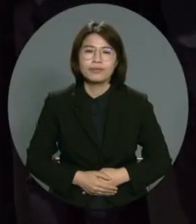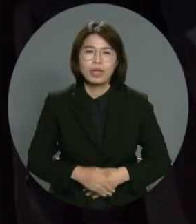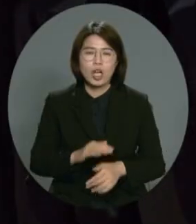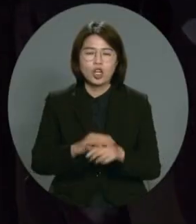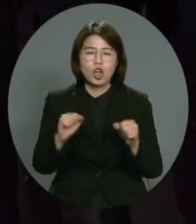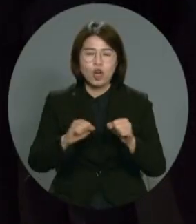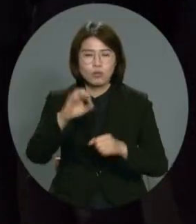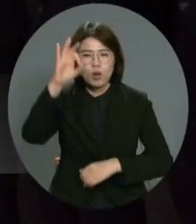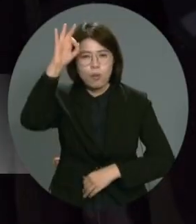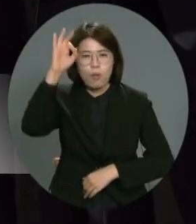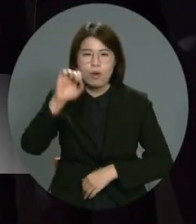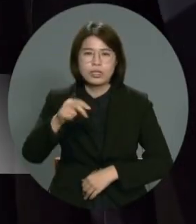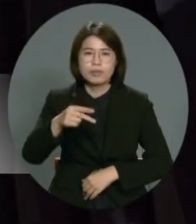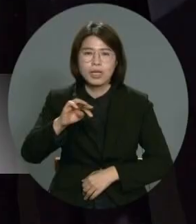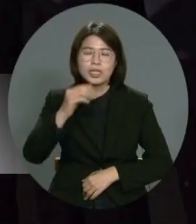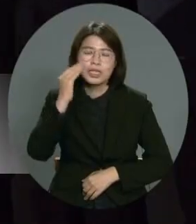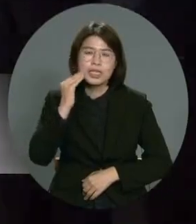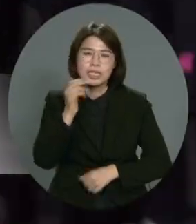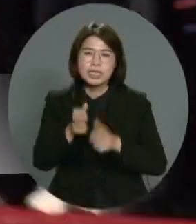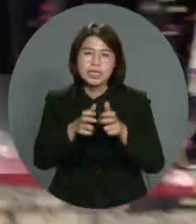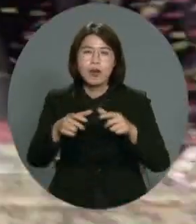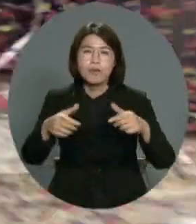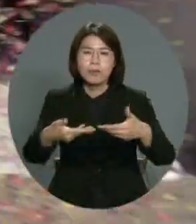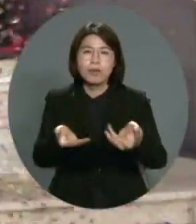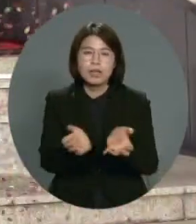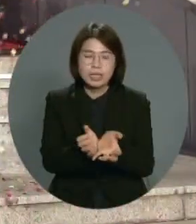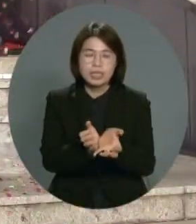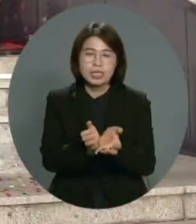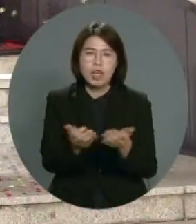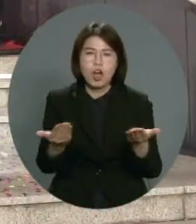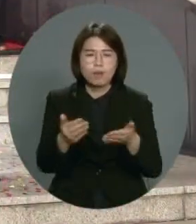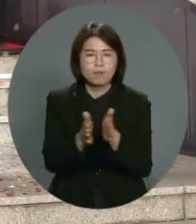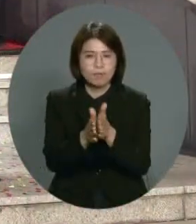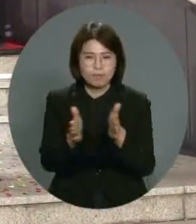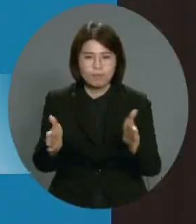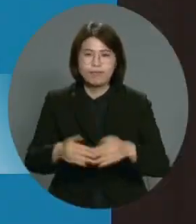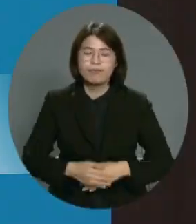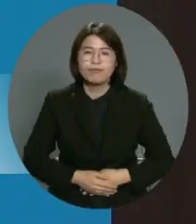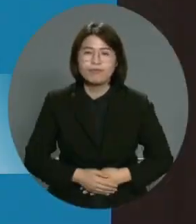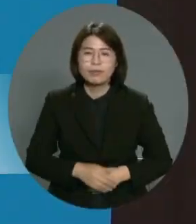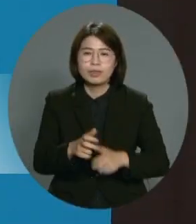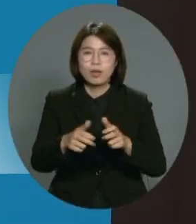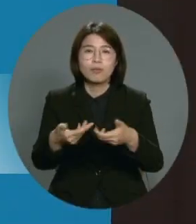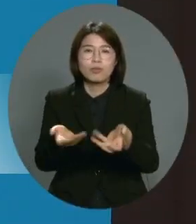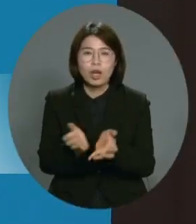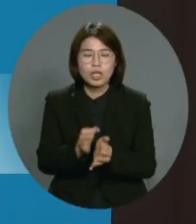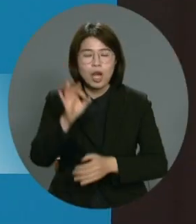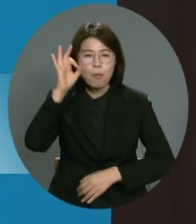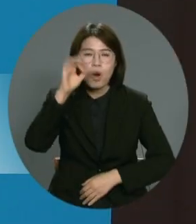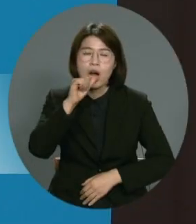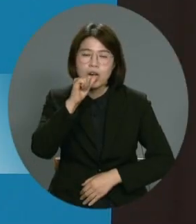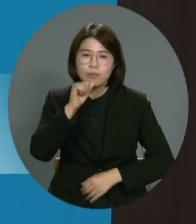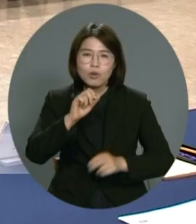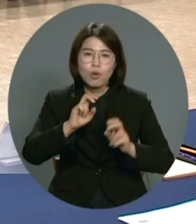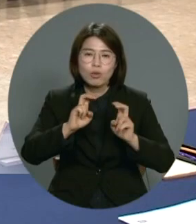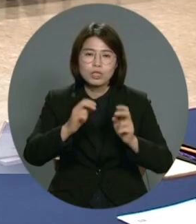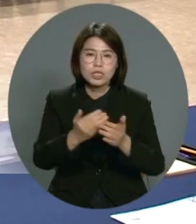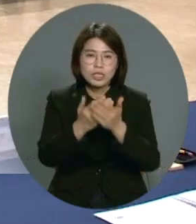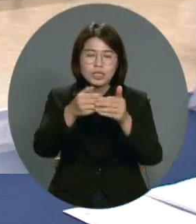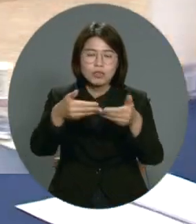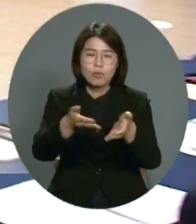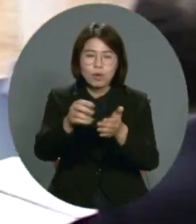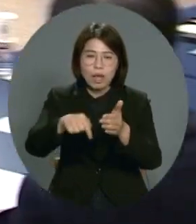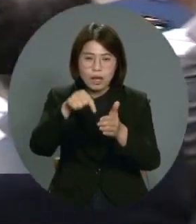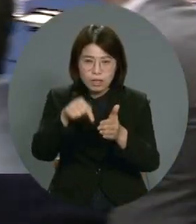경북 포항 스마트 그린 산단 사업단이 간판을 내걸고 업무에 들어갔습니다. 사업단은 포항 금속소재산업진흥원의 둥지를